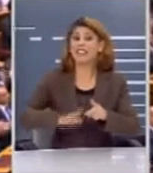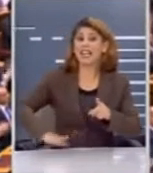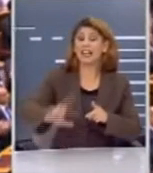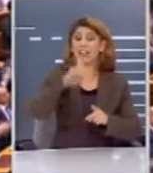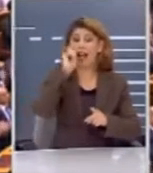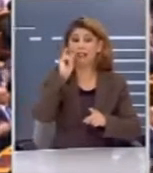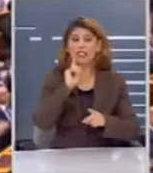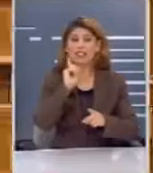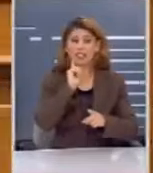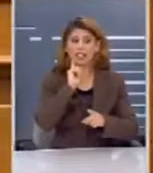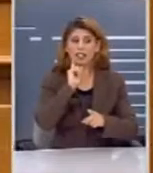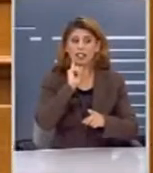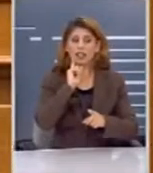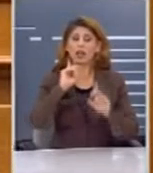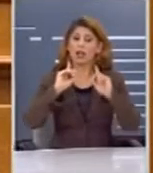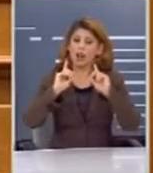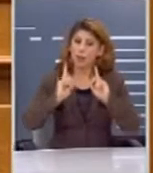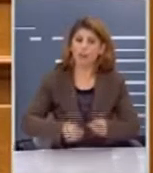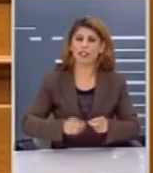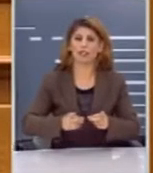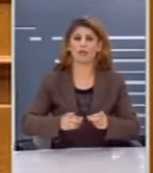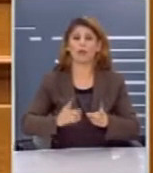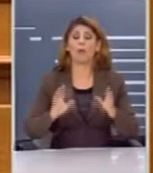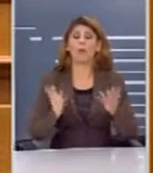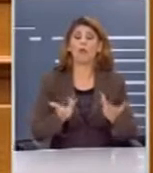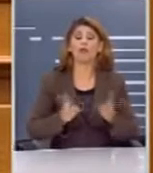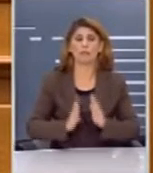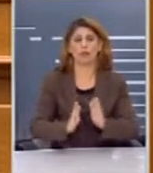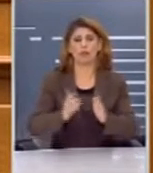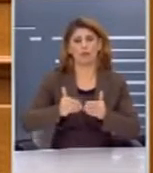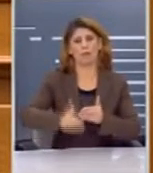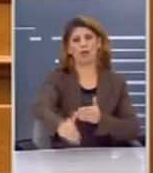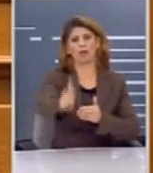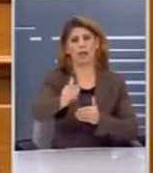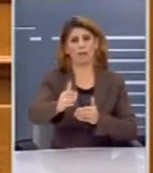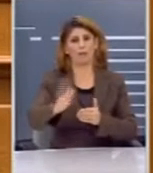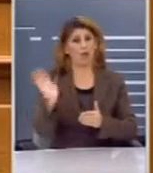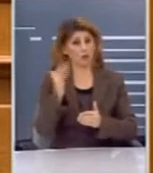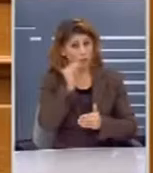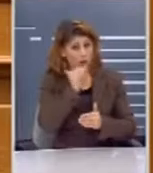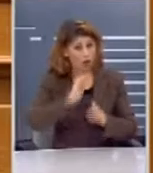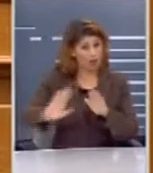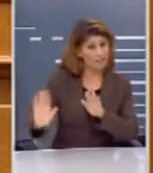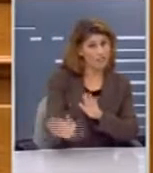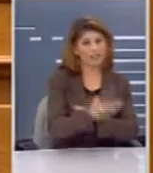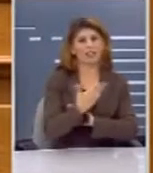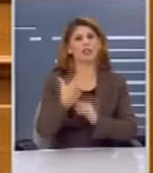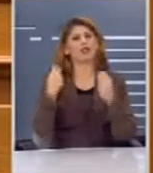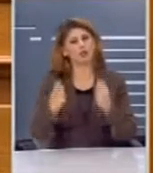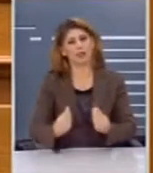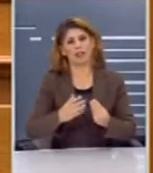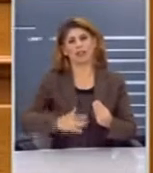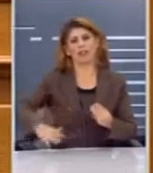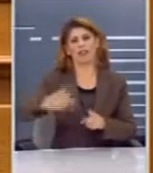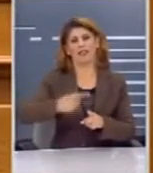στους Έλληνες να αποφασίσουμε για το πώς θα προχωρήσουμε μπροστά. Όσο συντομότερα φύγετε, τόσο καλύτερα